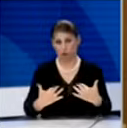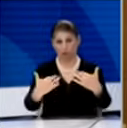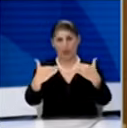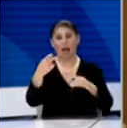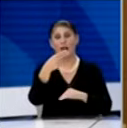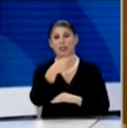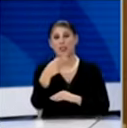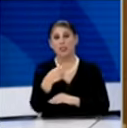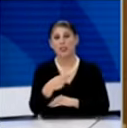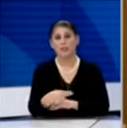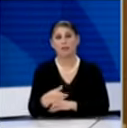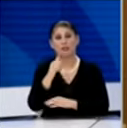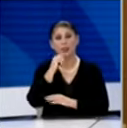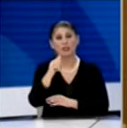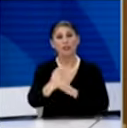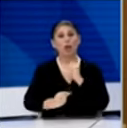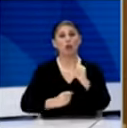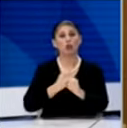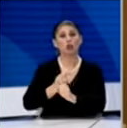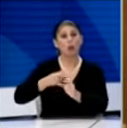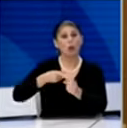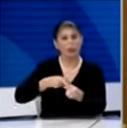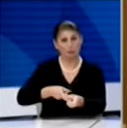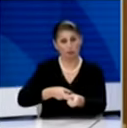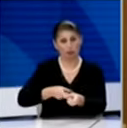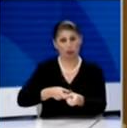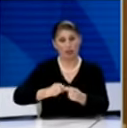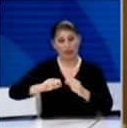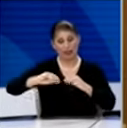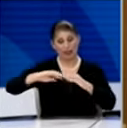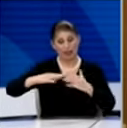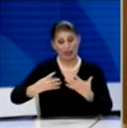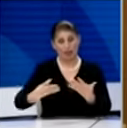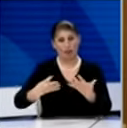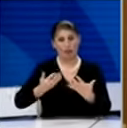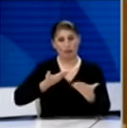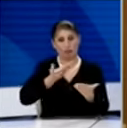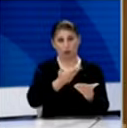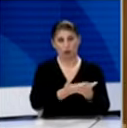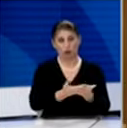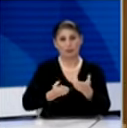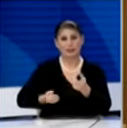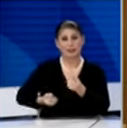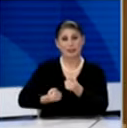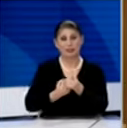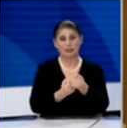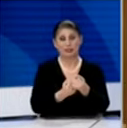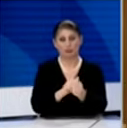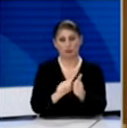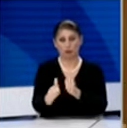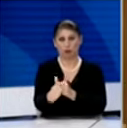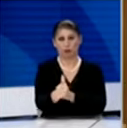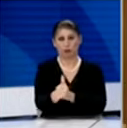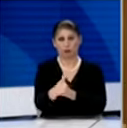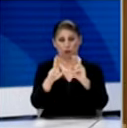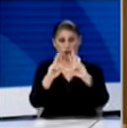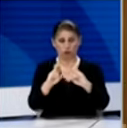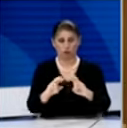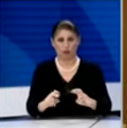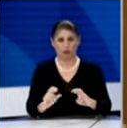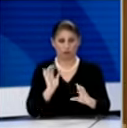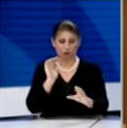τα ζητήματα των διαχρονικών εγκλημάτων. Και ένατη πρόταση, να στηρίξετε κατ' προτεραιότητα τον έλεγχο